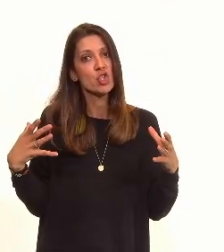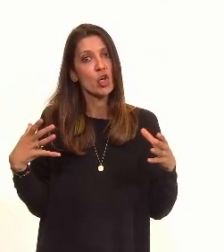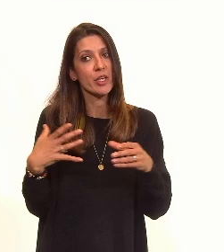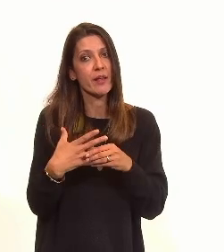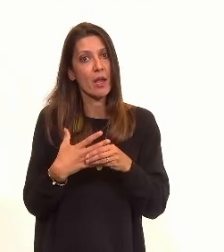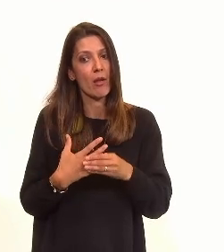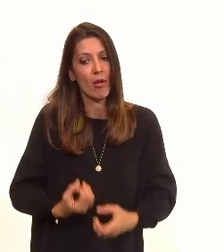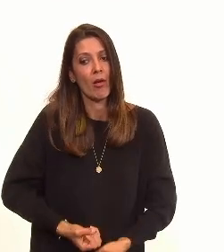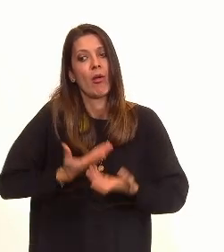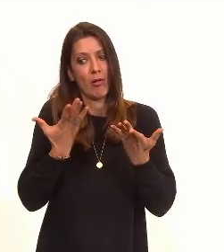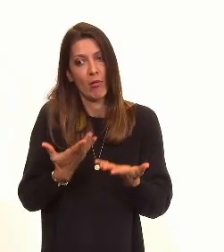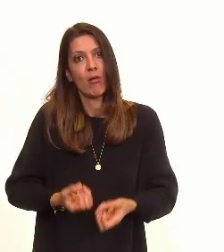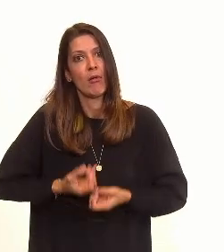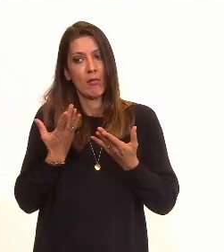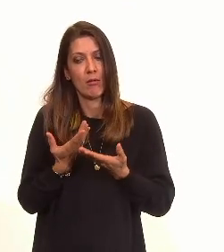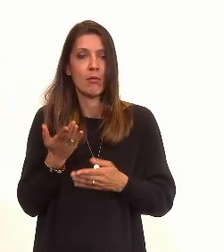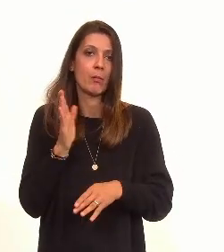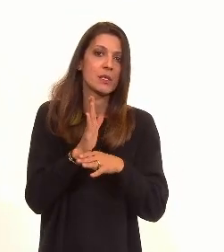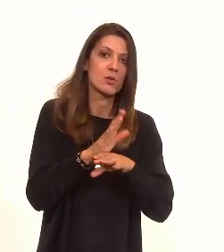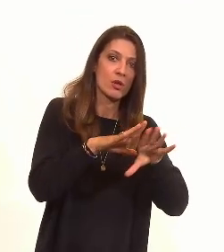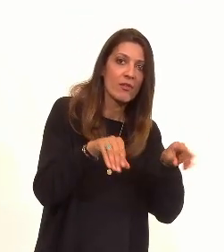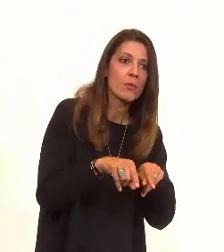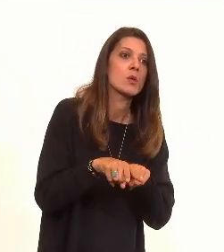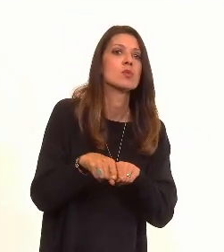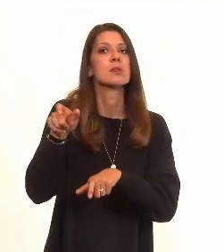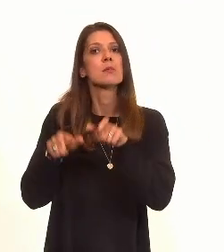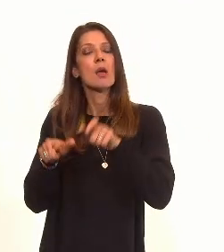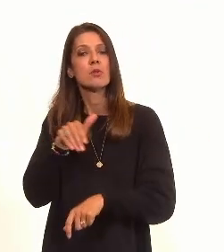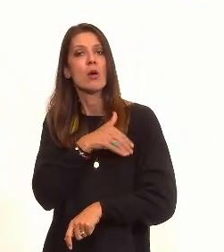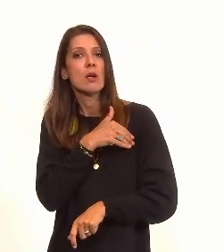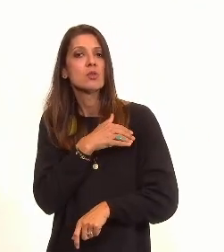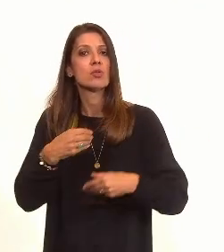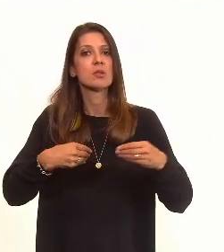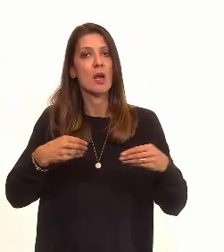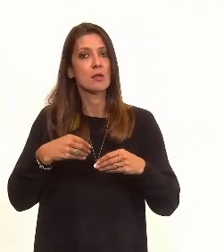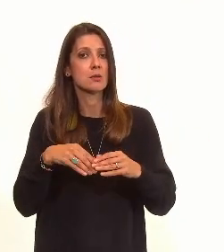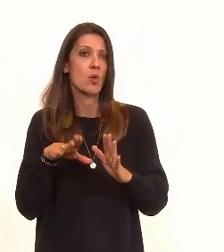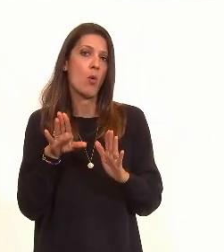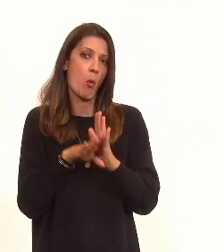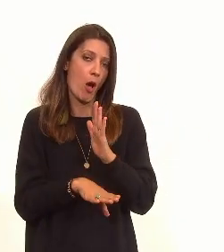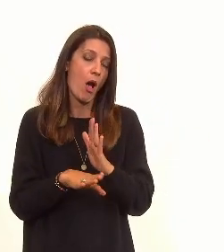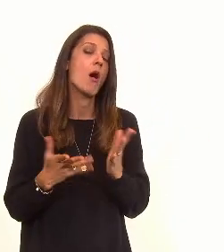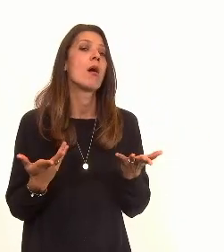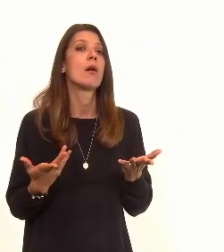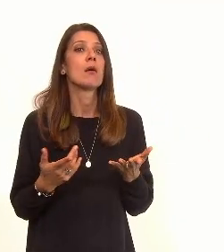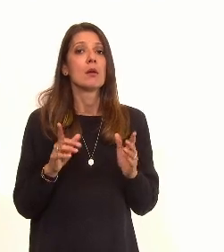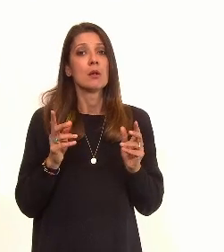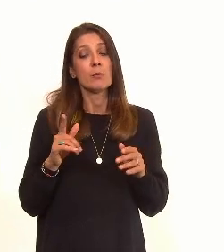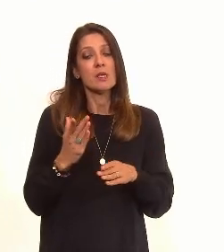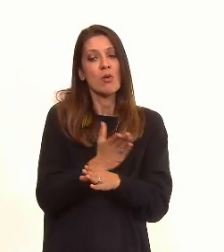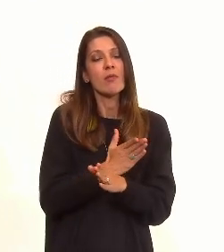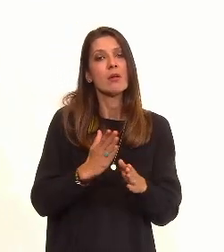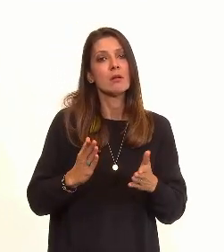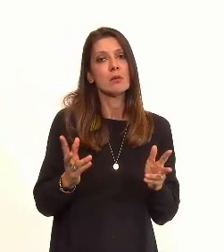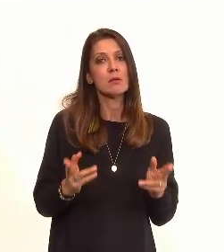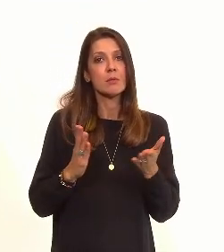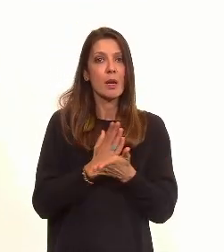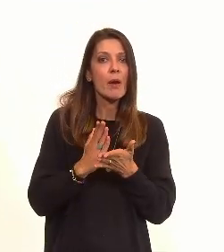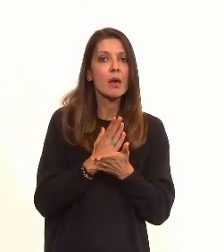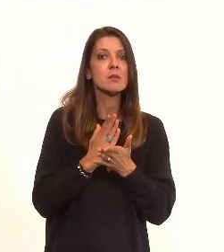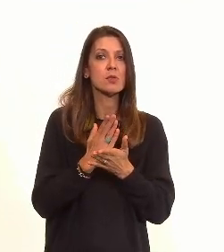approprier correctement et à les mettre en place d'une manière tout à fait pertinente pour nos usagers. Et donc l'idée, c'était de voir comment on pouvait se servir de